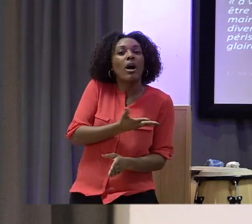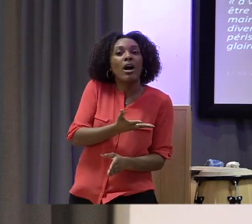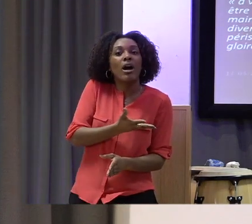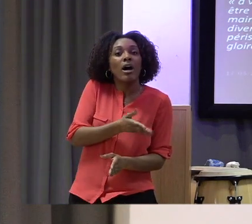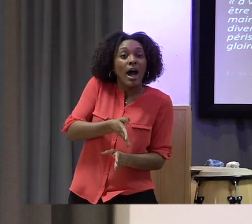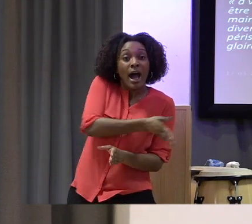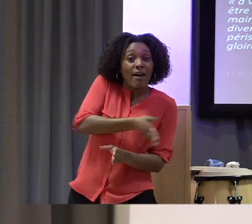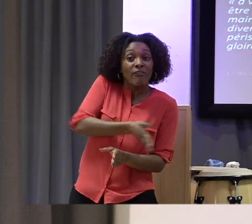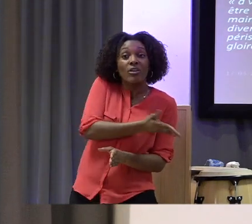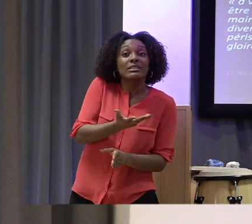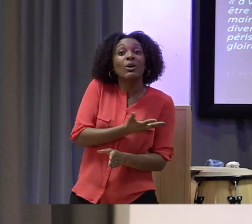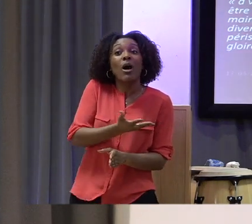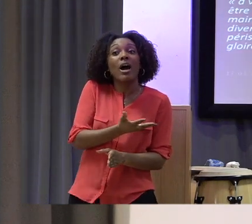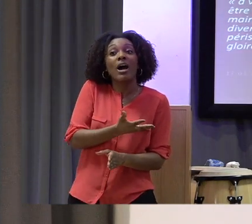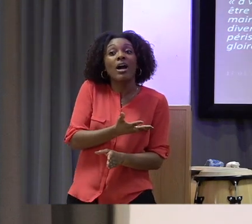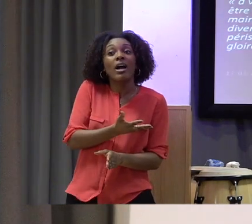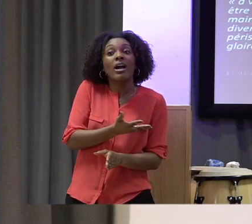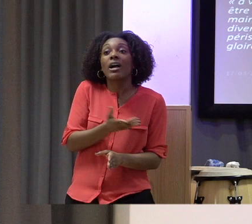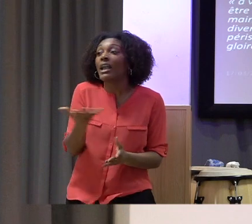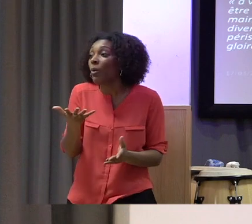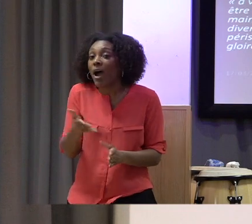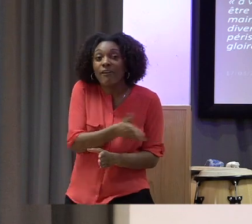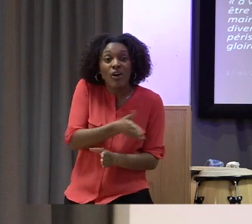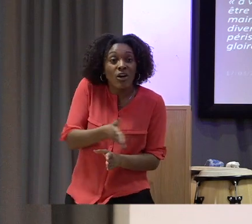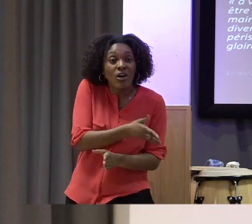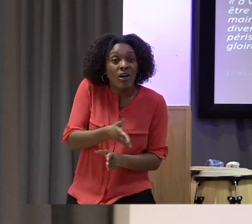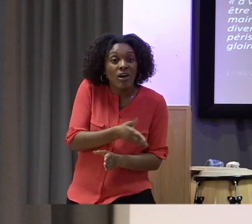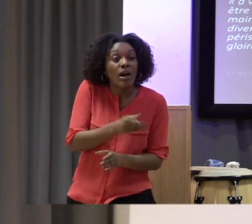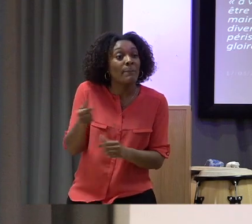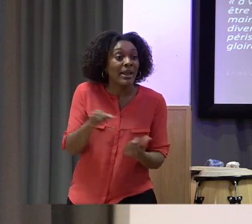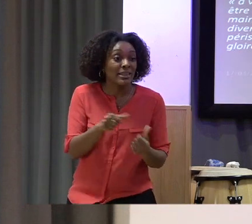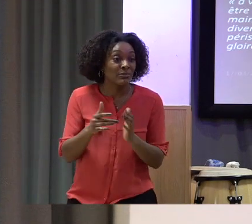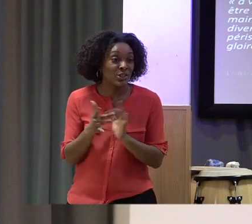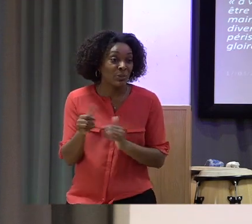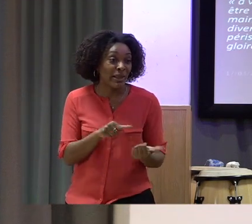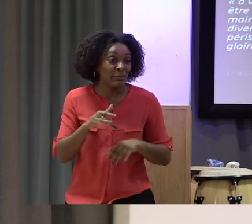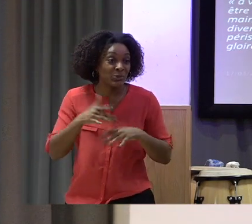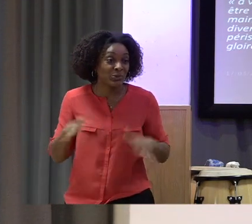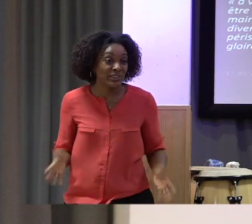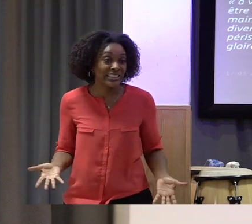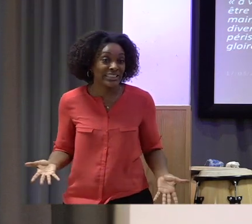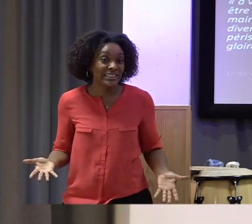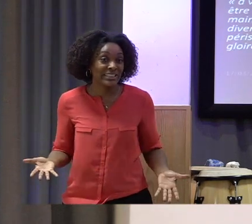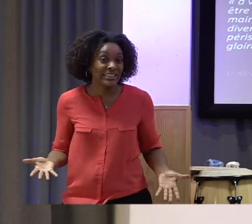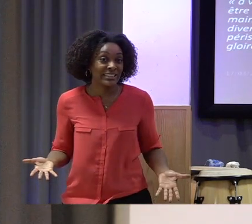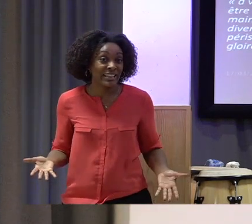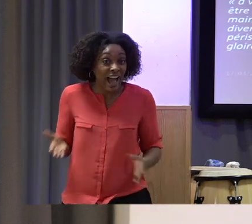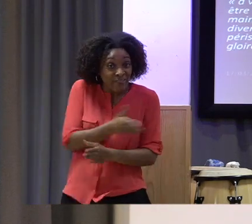Qu'est-ce qu'il y a eu précédemment de ce que nous venons de lire? Le baptême de Jésus.